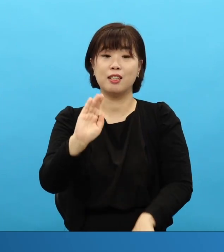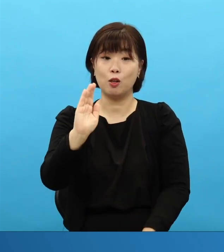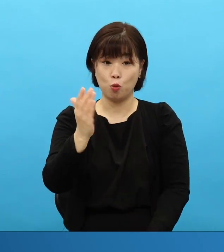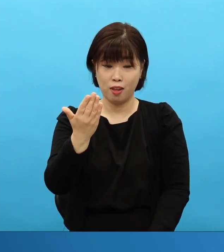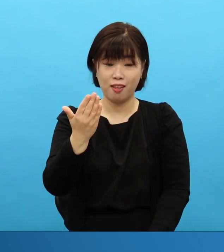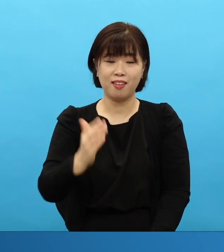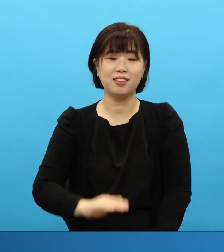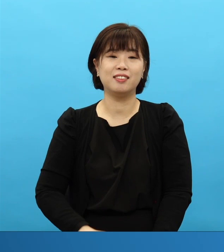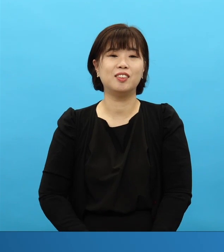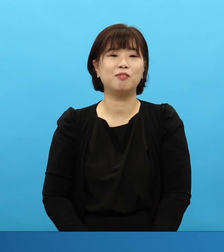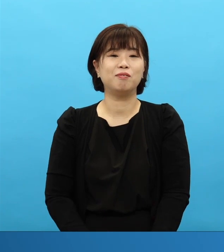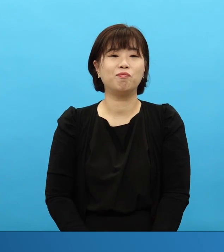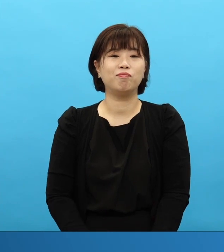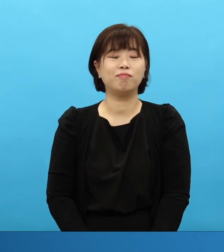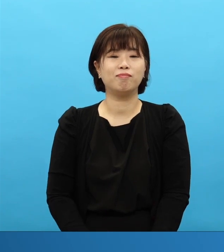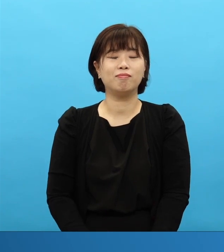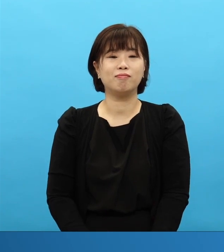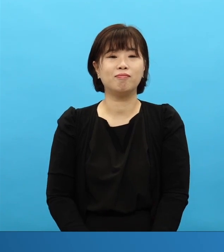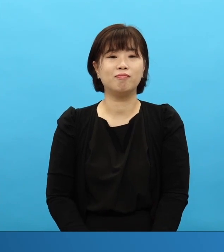그래서